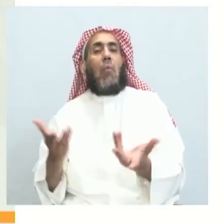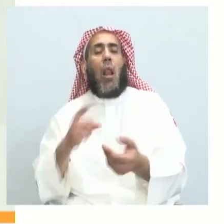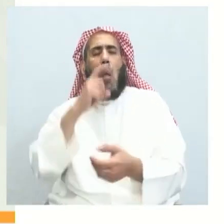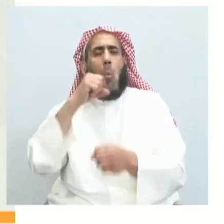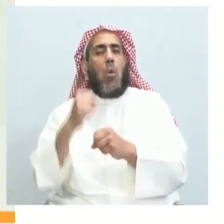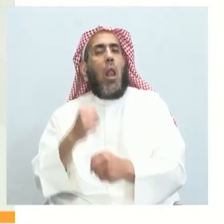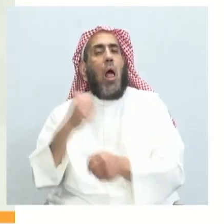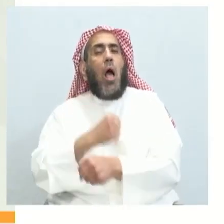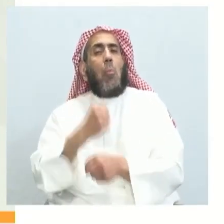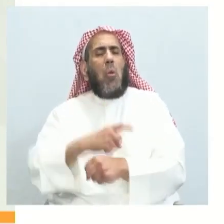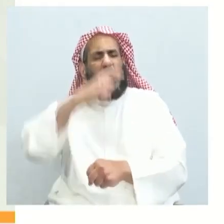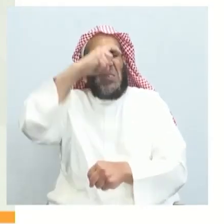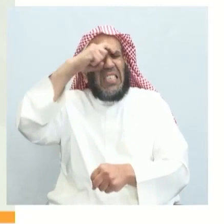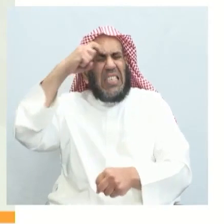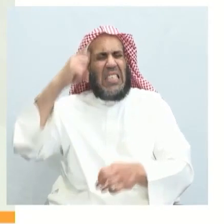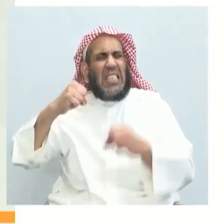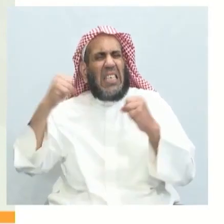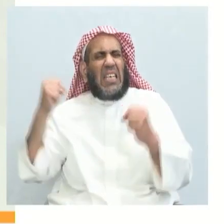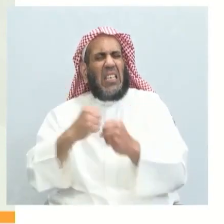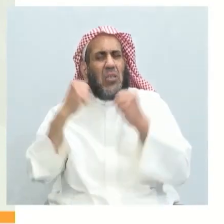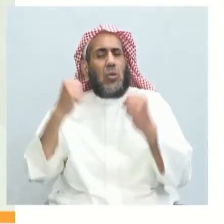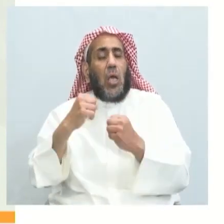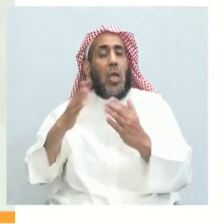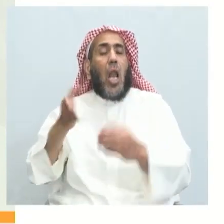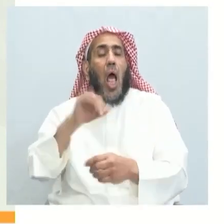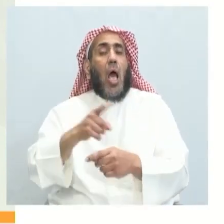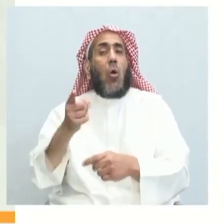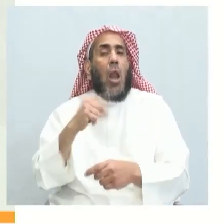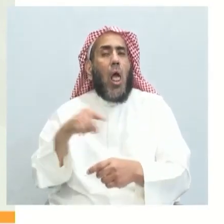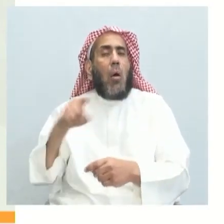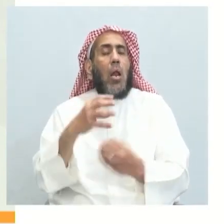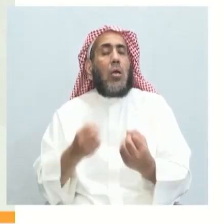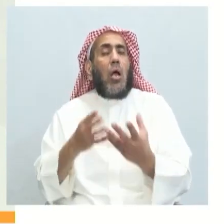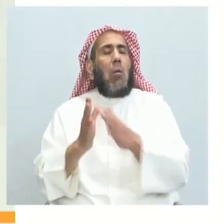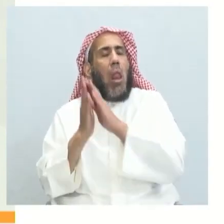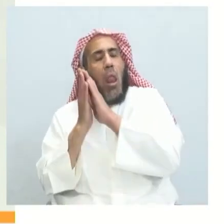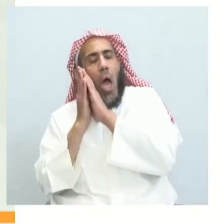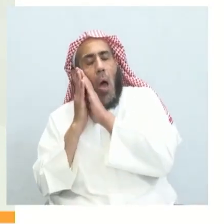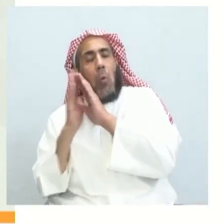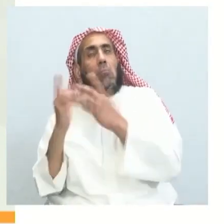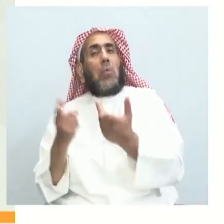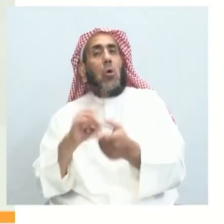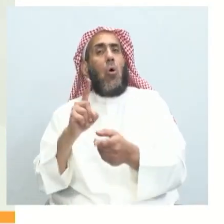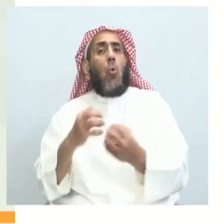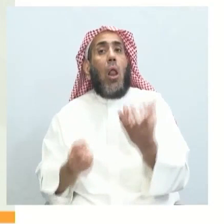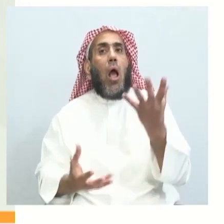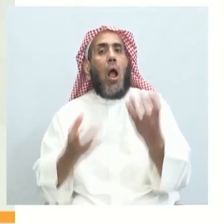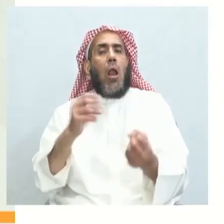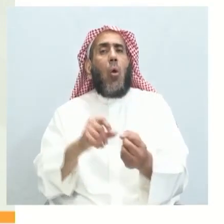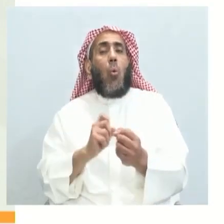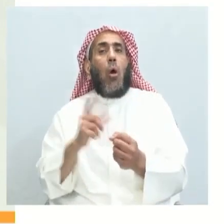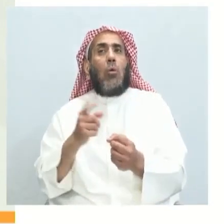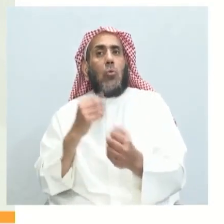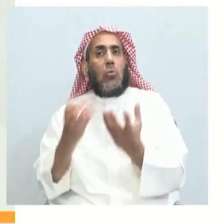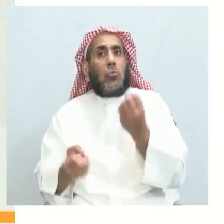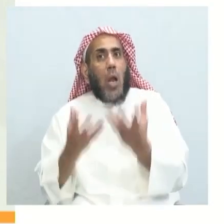من العمل لابد من الاجتهاد ولا بد من السعي للاخره الا واني لم ارك الجنه نام طالبها ولا كناري نام هاربها انت